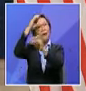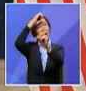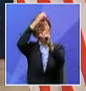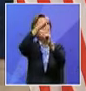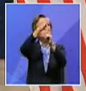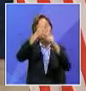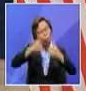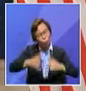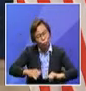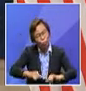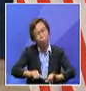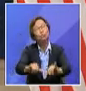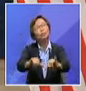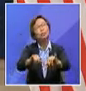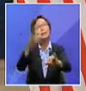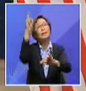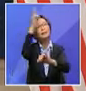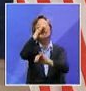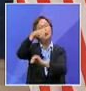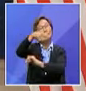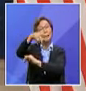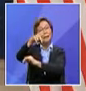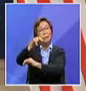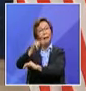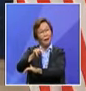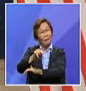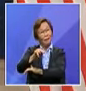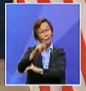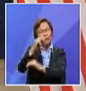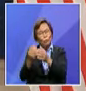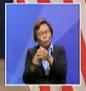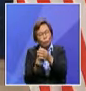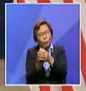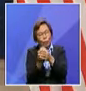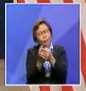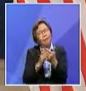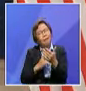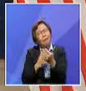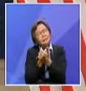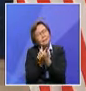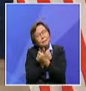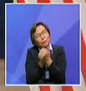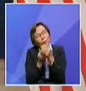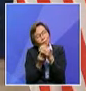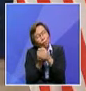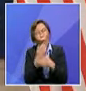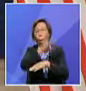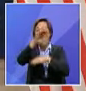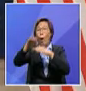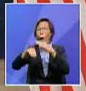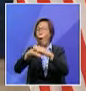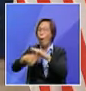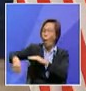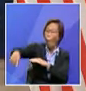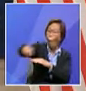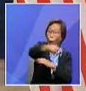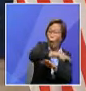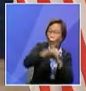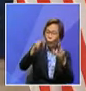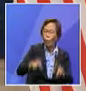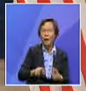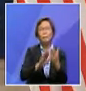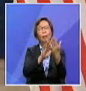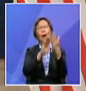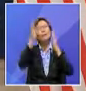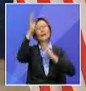berterusan Kerajaan Perikatan Nasional dalam menyemai rasa cinta semua rakyat kepada negara